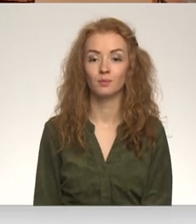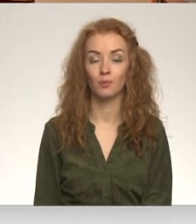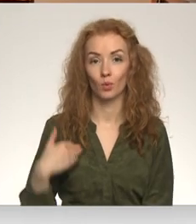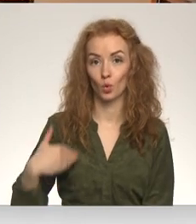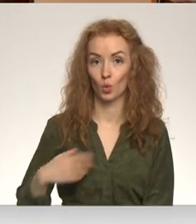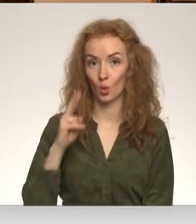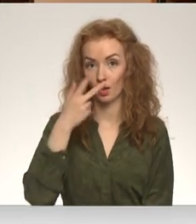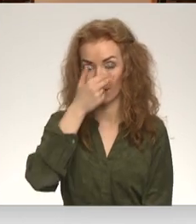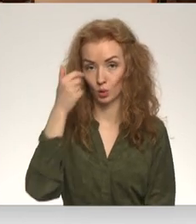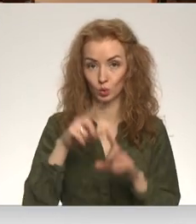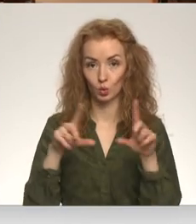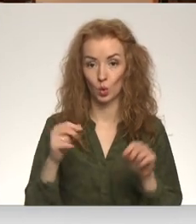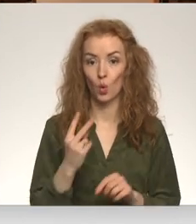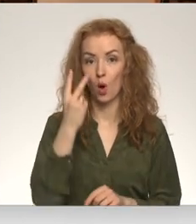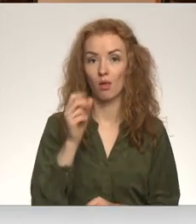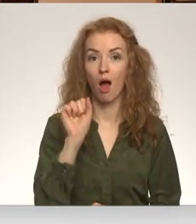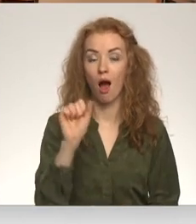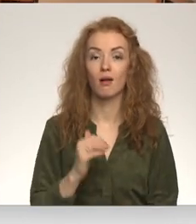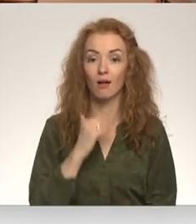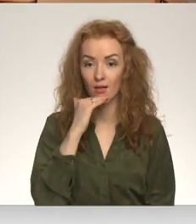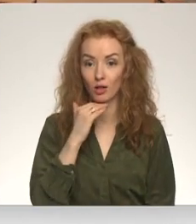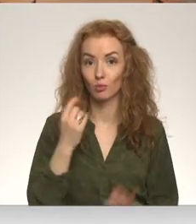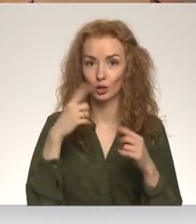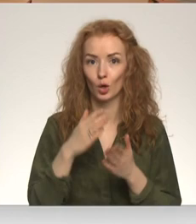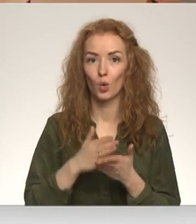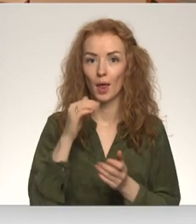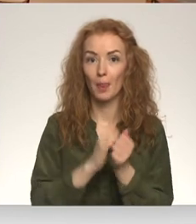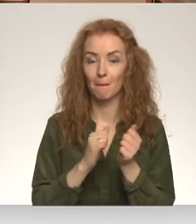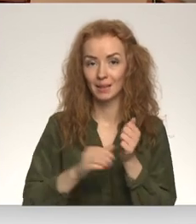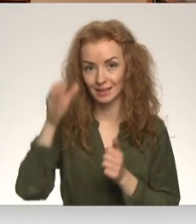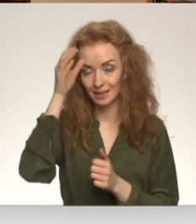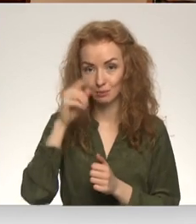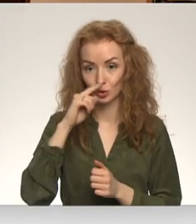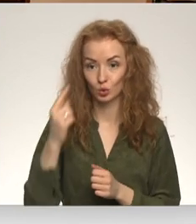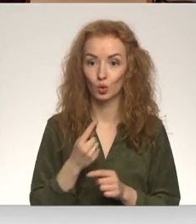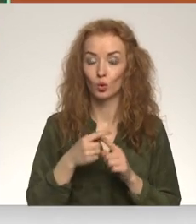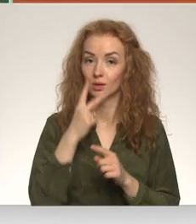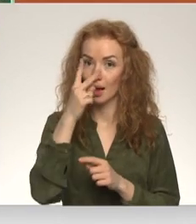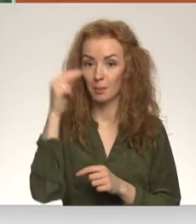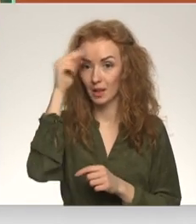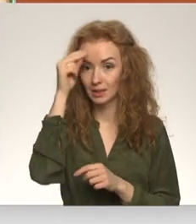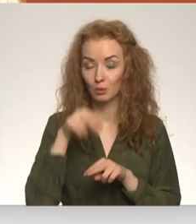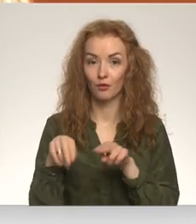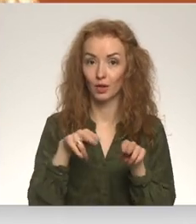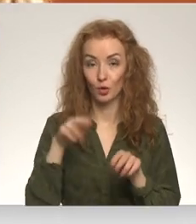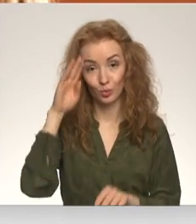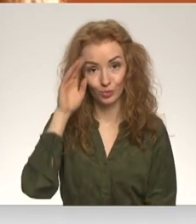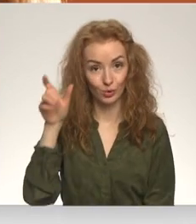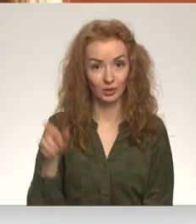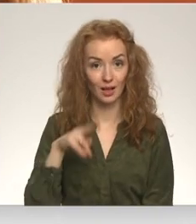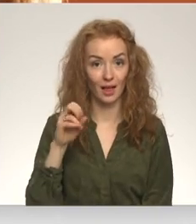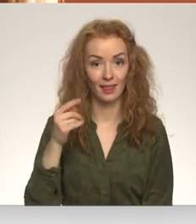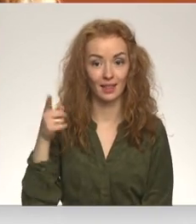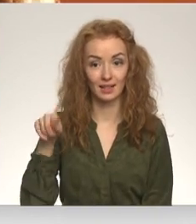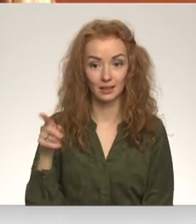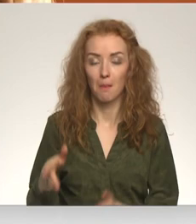Kuldīgas otrās vidusskolas 2. A klasē rit dabazinības stunda un skolēni skatās mācību filmiņu. Denisam no Ukrainas to palīdz